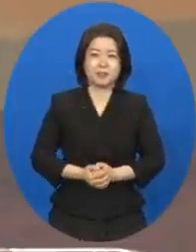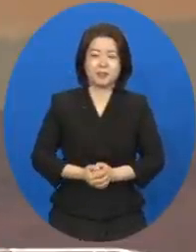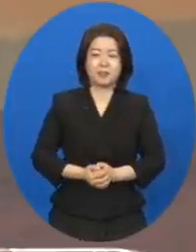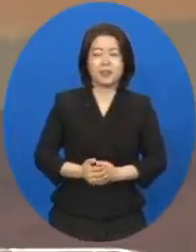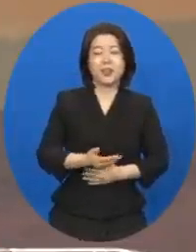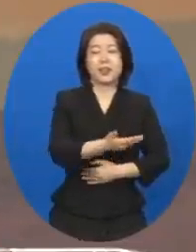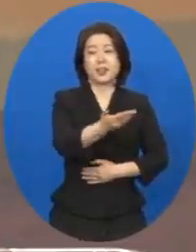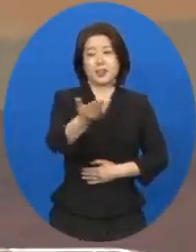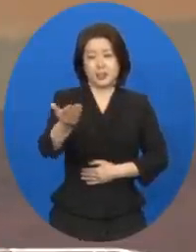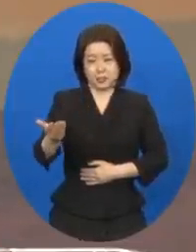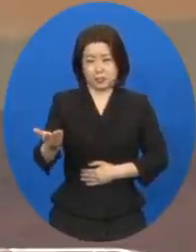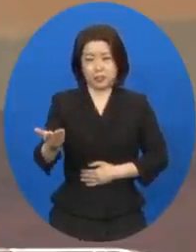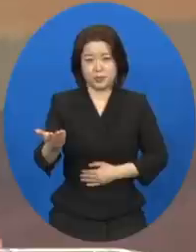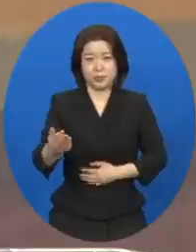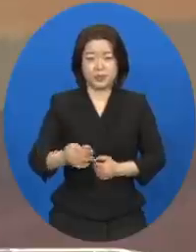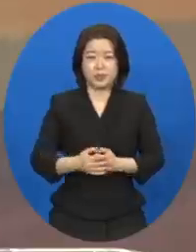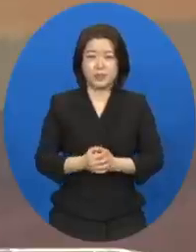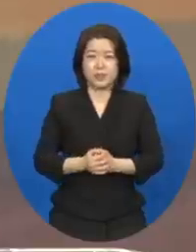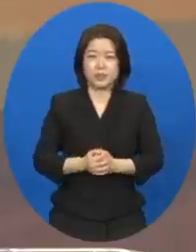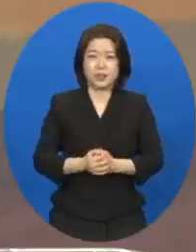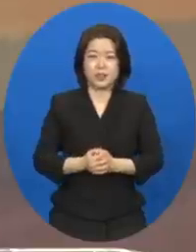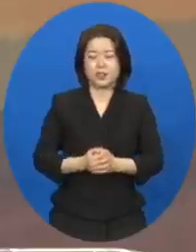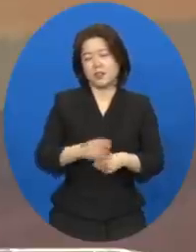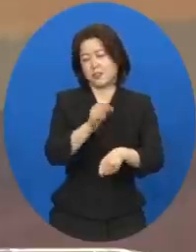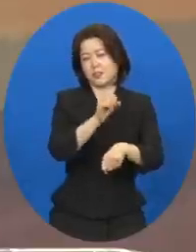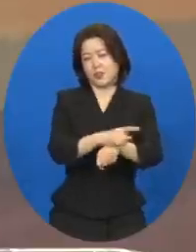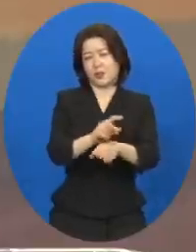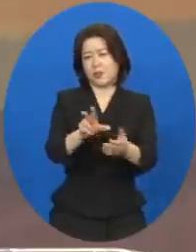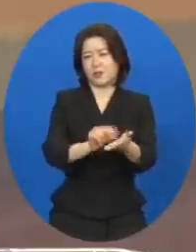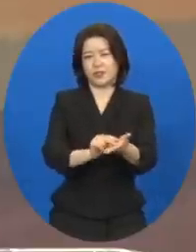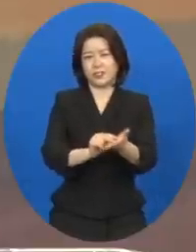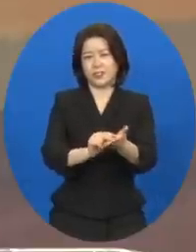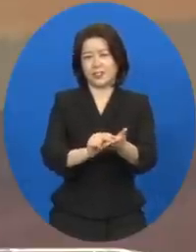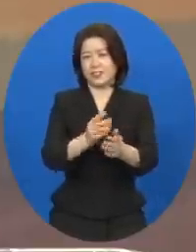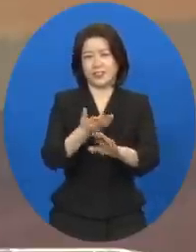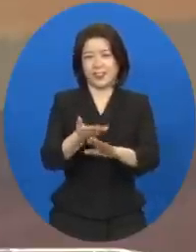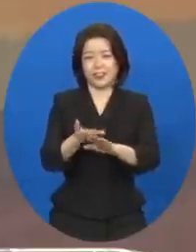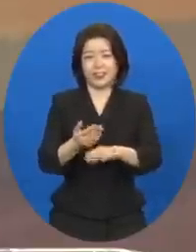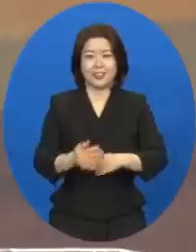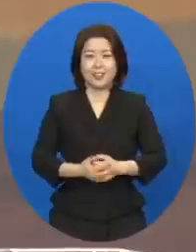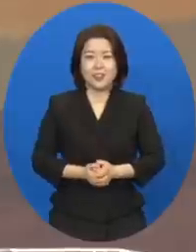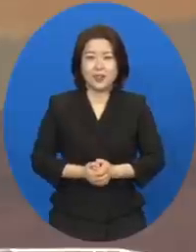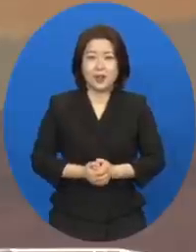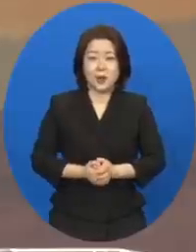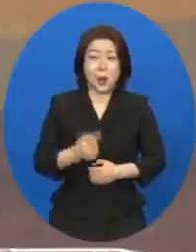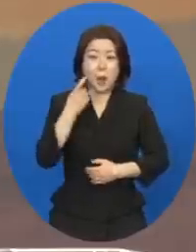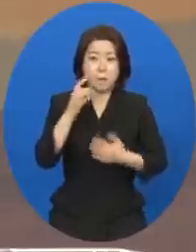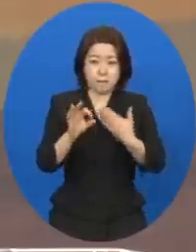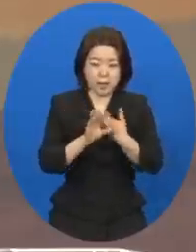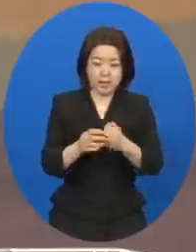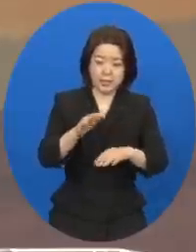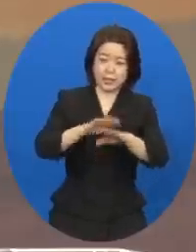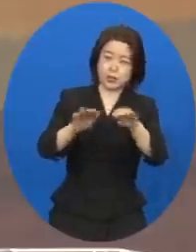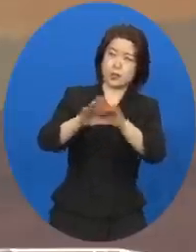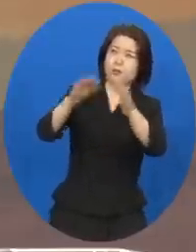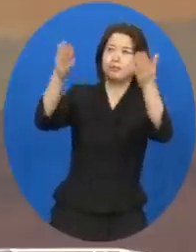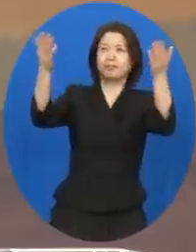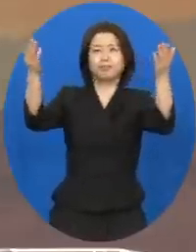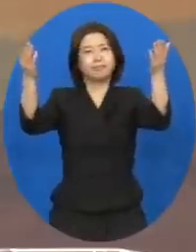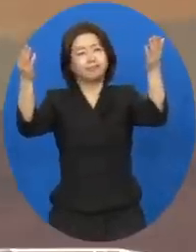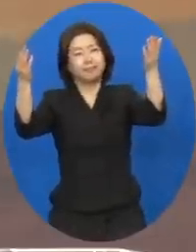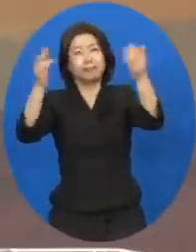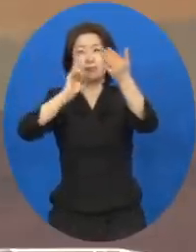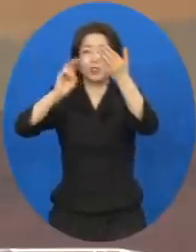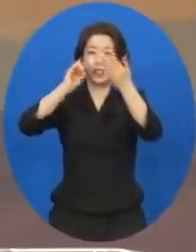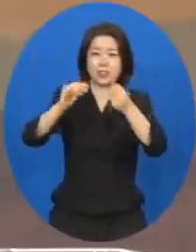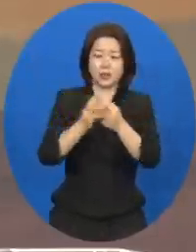여러분 이건 성격의 문제가 아닙니다. 만약에 손을 들고 찬양하고 또 일어나서